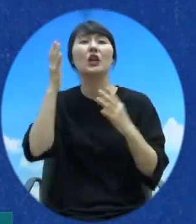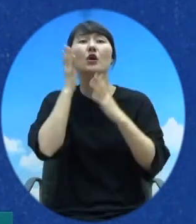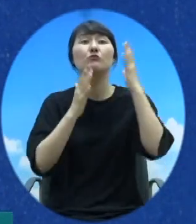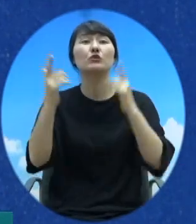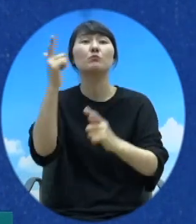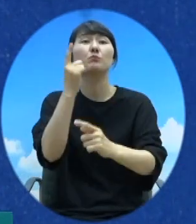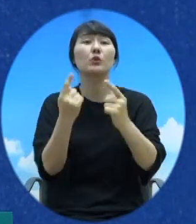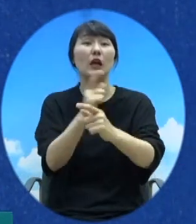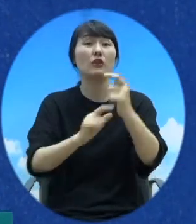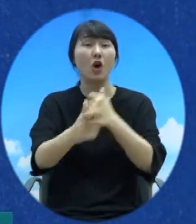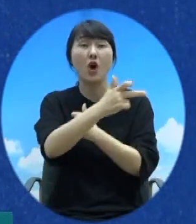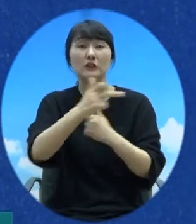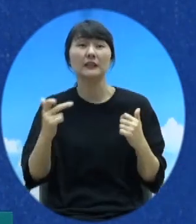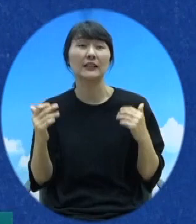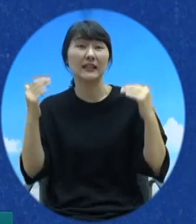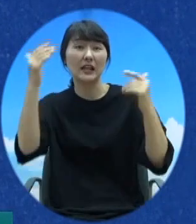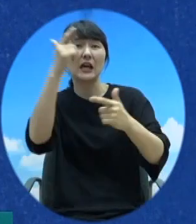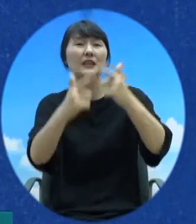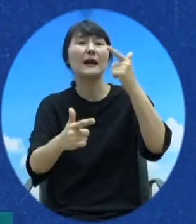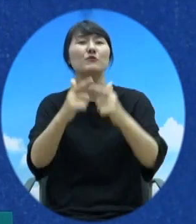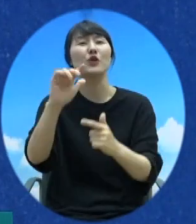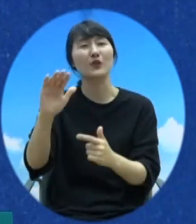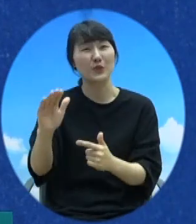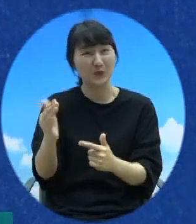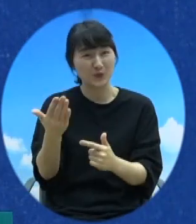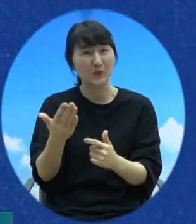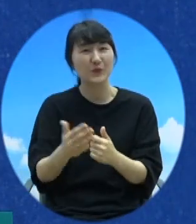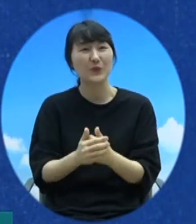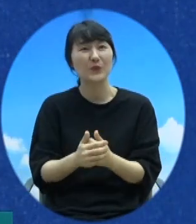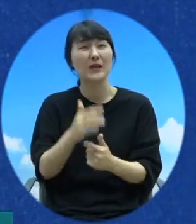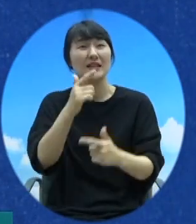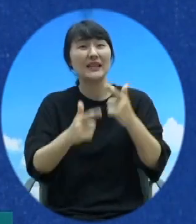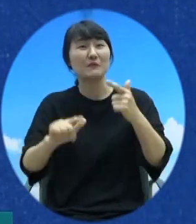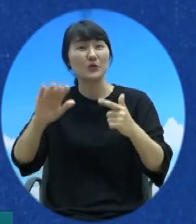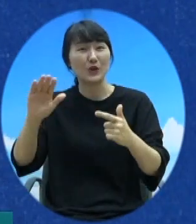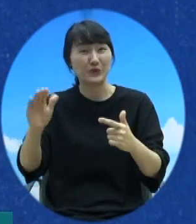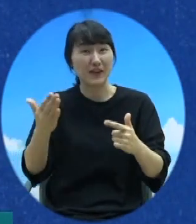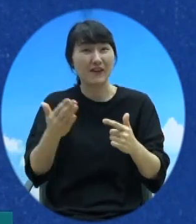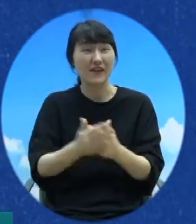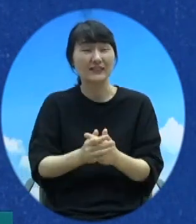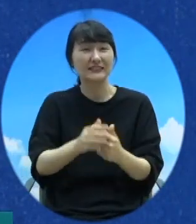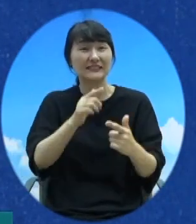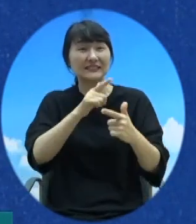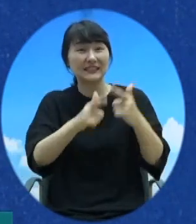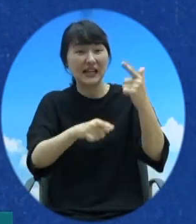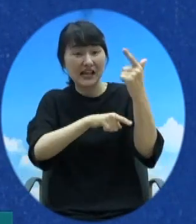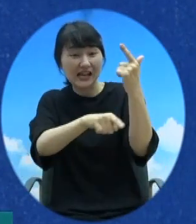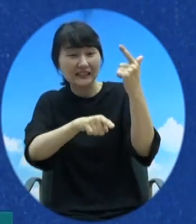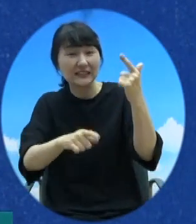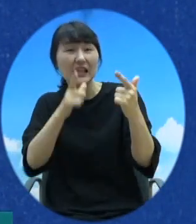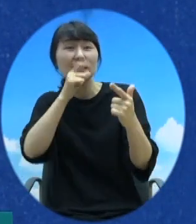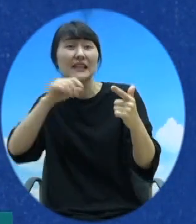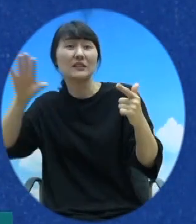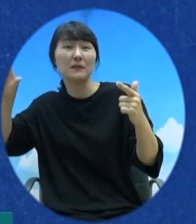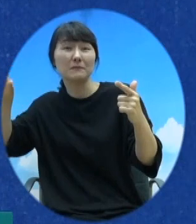더 크게 자라서 나무가 되고 나무가 되어 그 가지에는 새들도